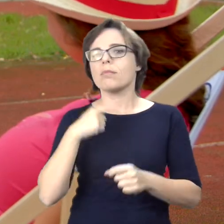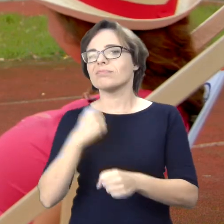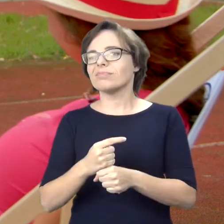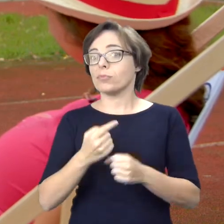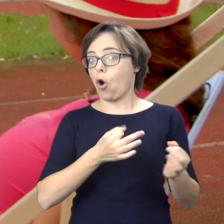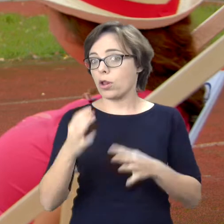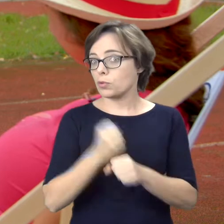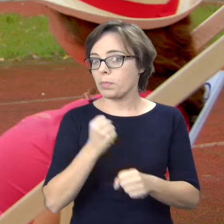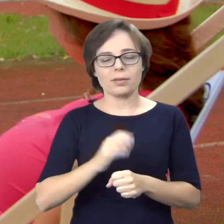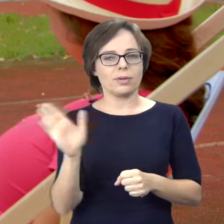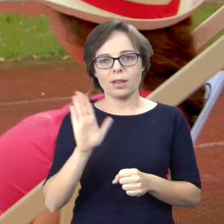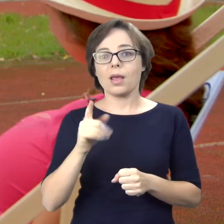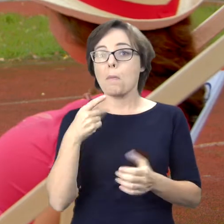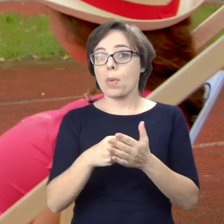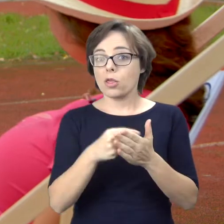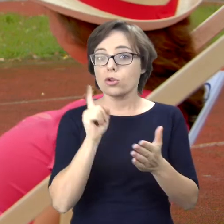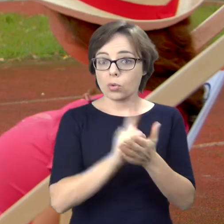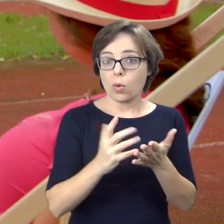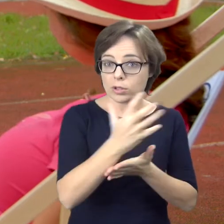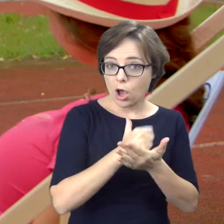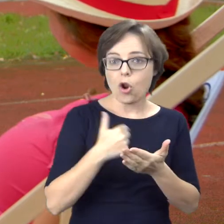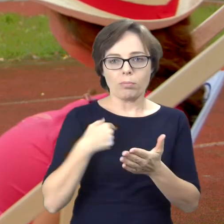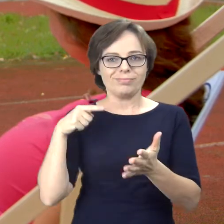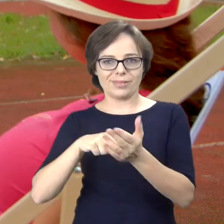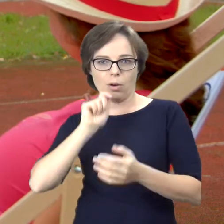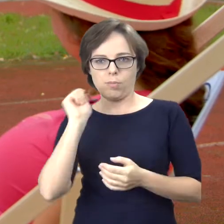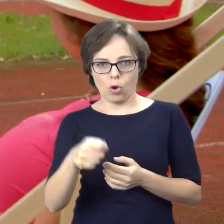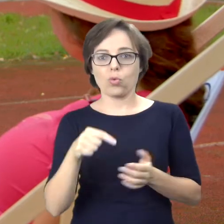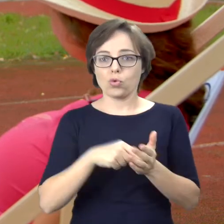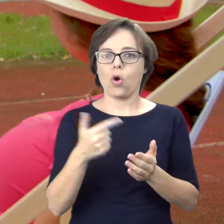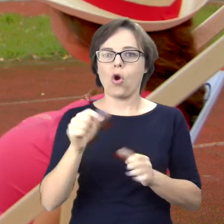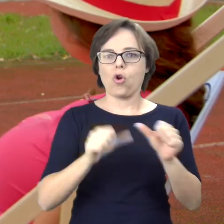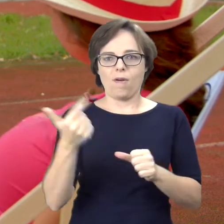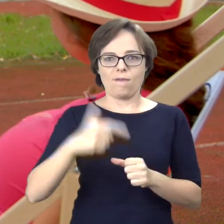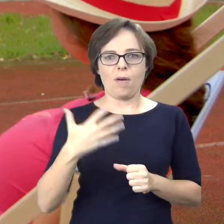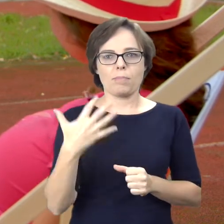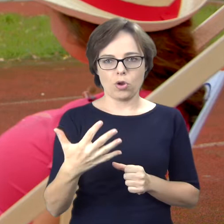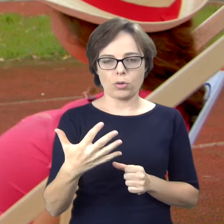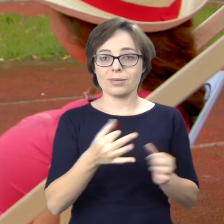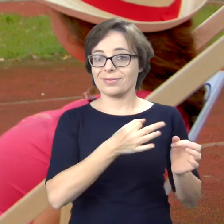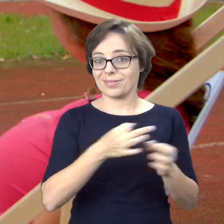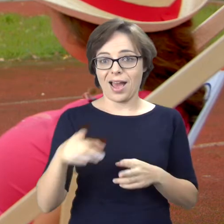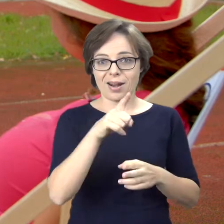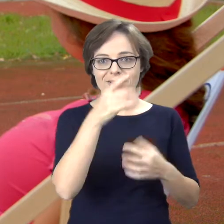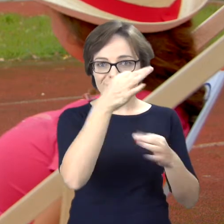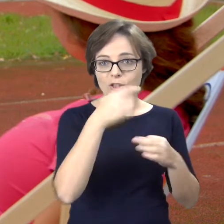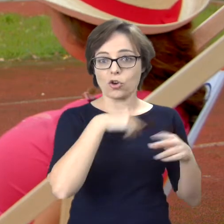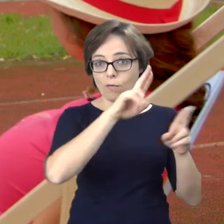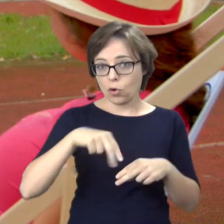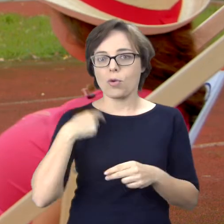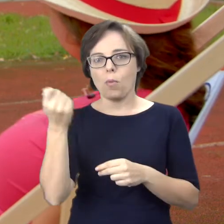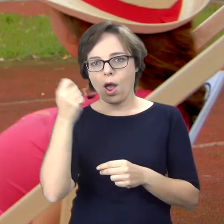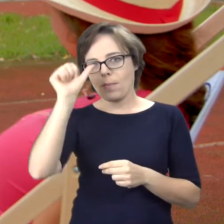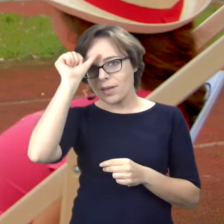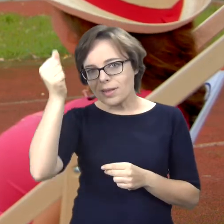tylko tą kasę, którą zarobiłem, przeznaczyć właśnie na podróże. I tak wygląda mój 2005 rok, że zaraz jak tylko wróciłem w styczniu, właśnie pojechałem do Indii, do